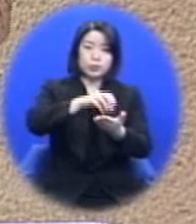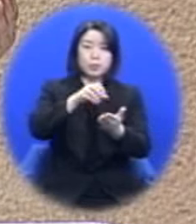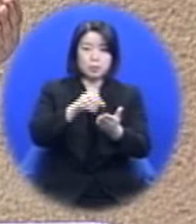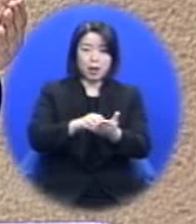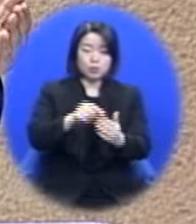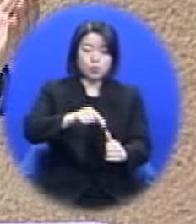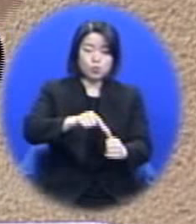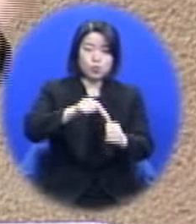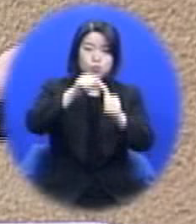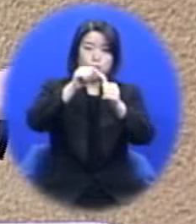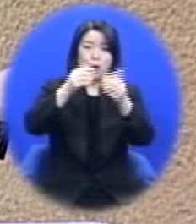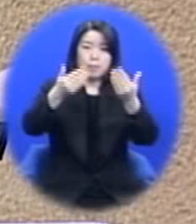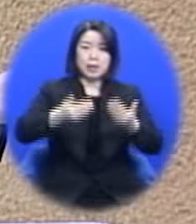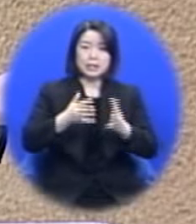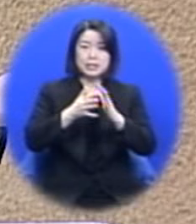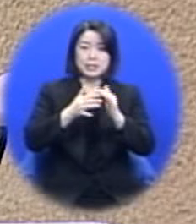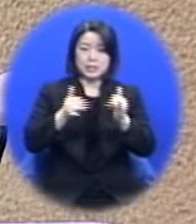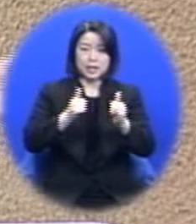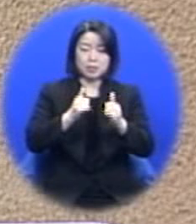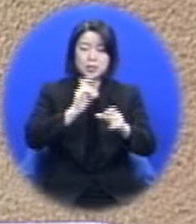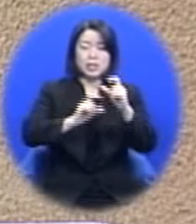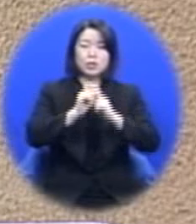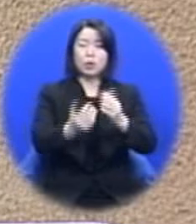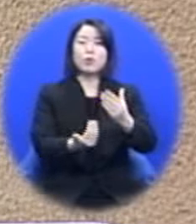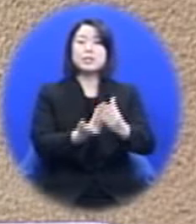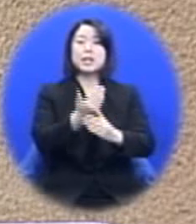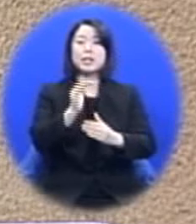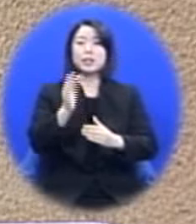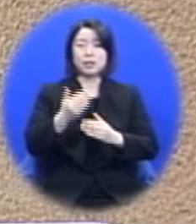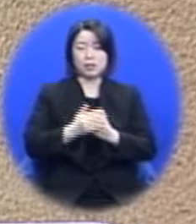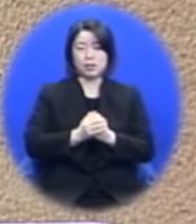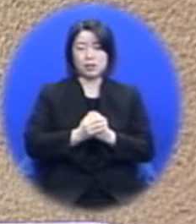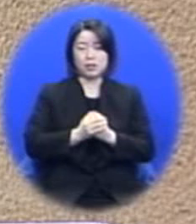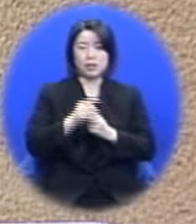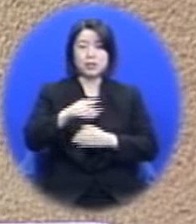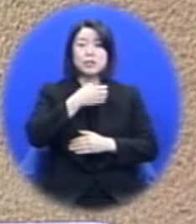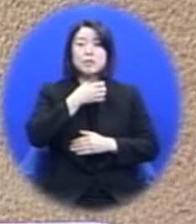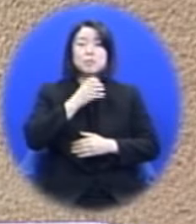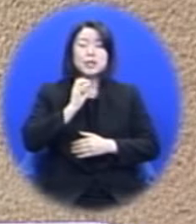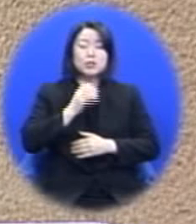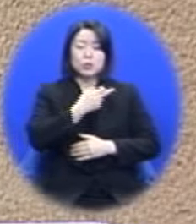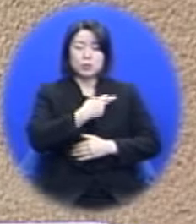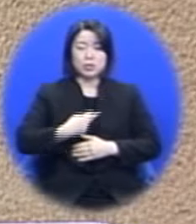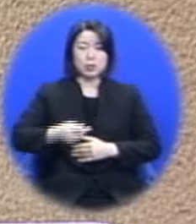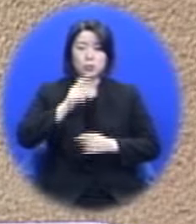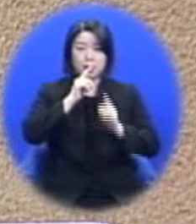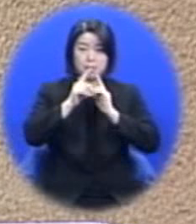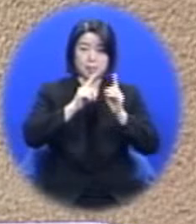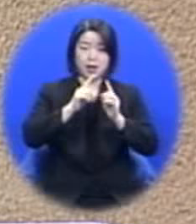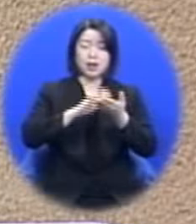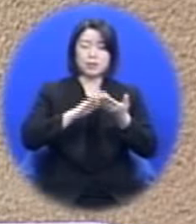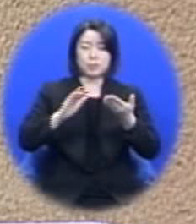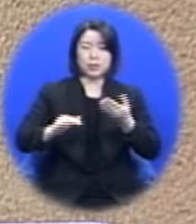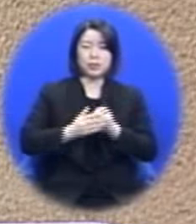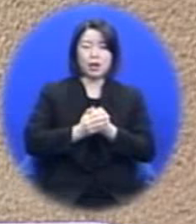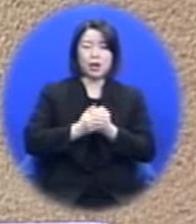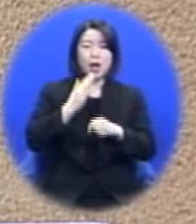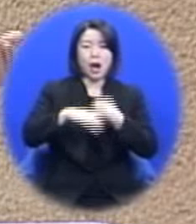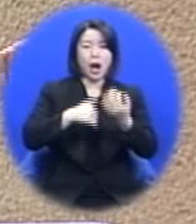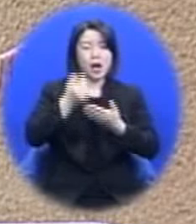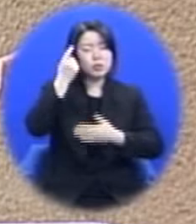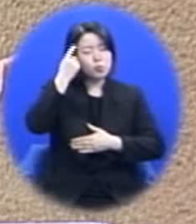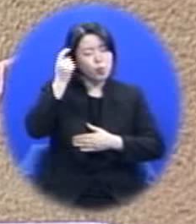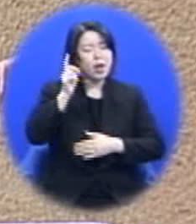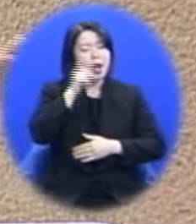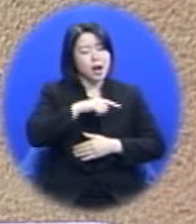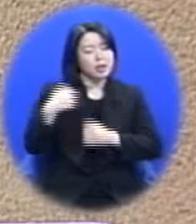구원받은 사람들이 더 생기게 됩니다. 이게 베드로 사도의 말씀이에요. 하나님이 왜 악을 내버려